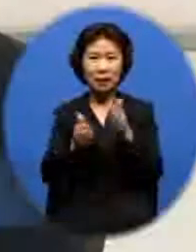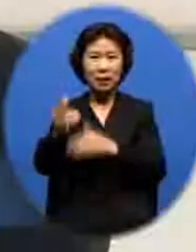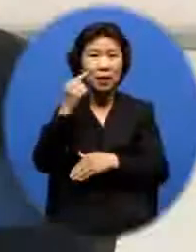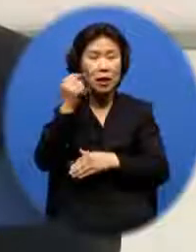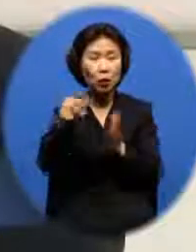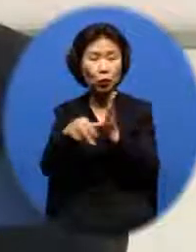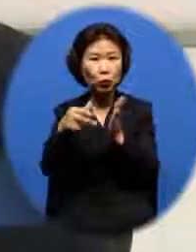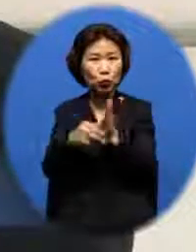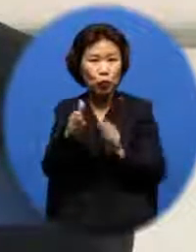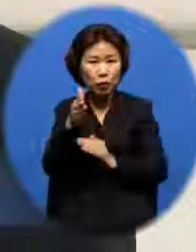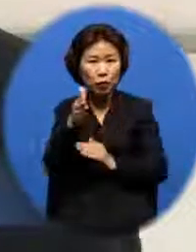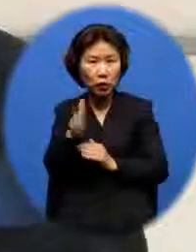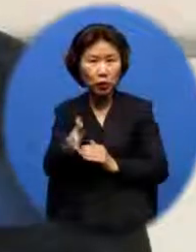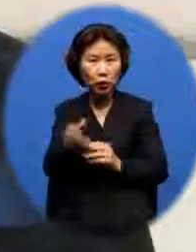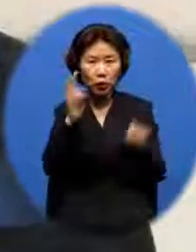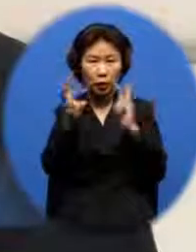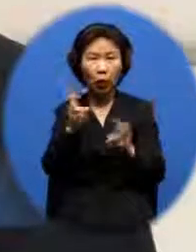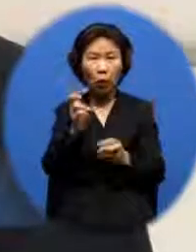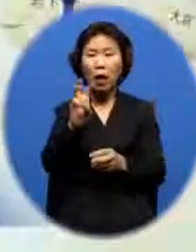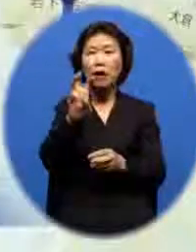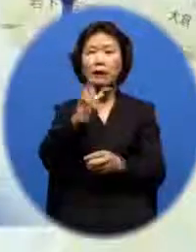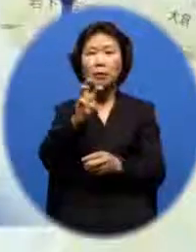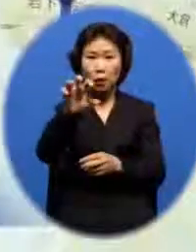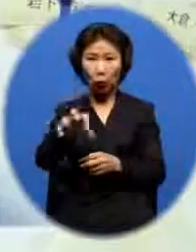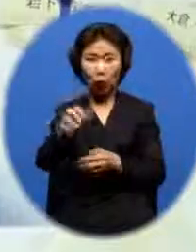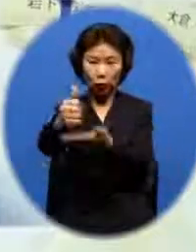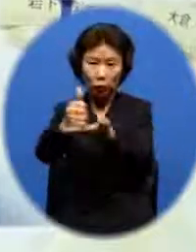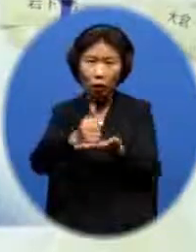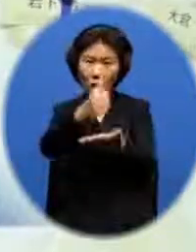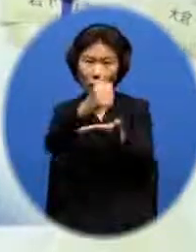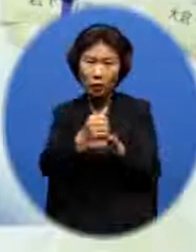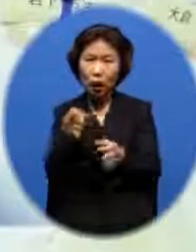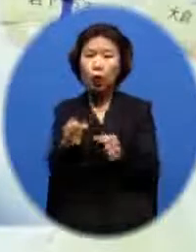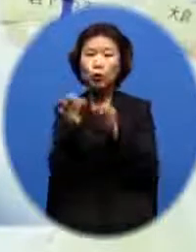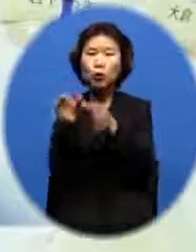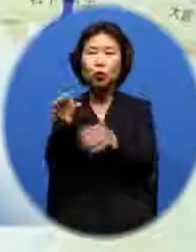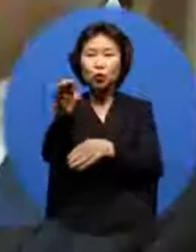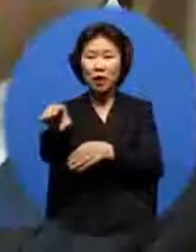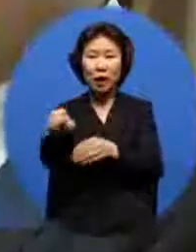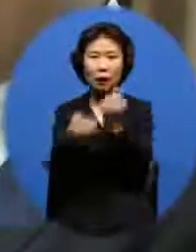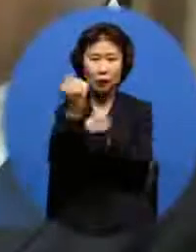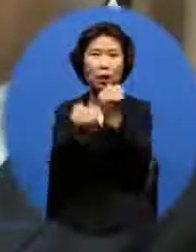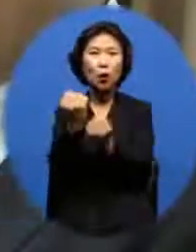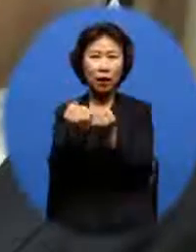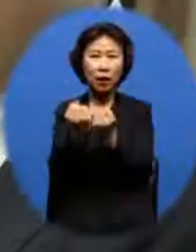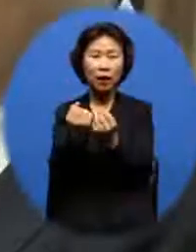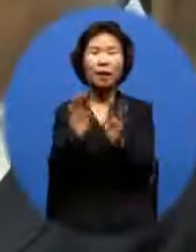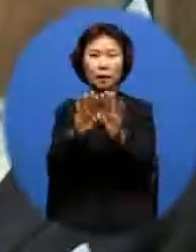소재 전문 기업 30곳을 초청해 투자 설명회를 개최하는 등 앞으로의 기업 유치를 위한 씨앗을 뿌리기도